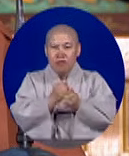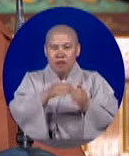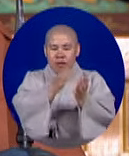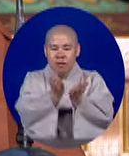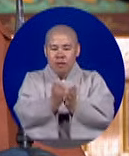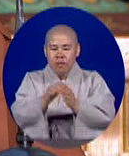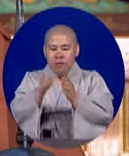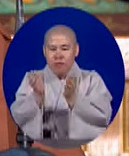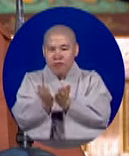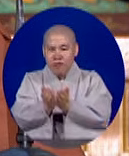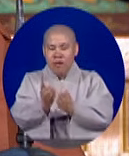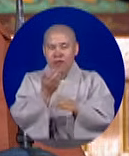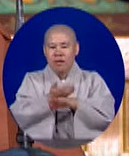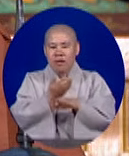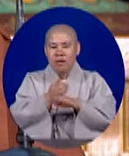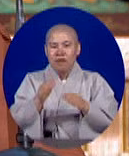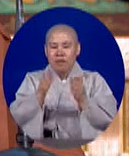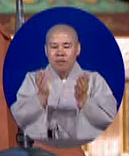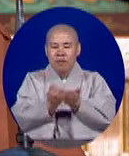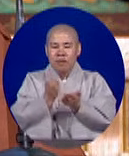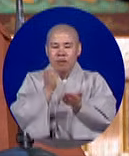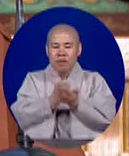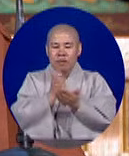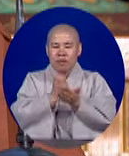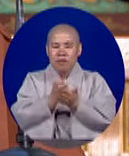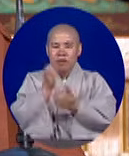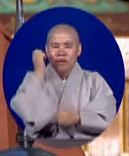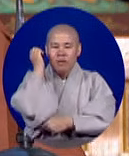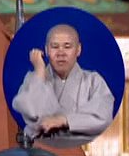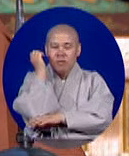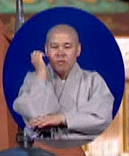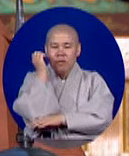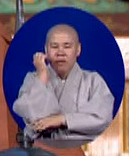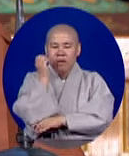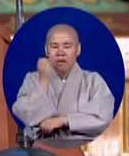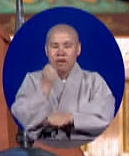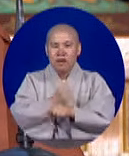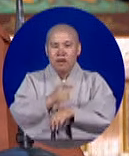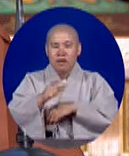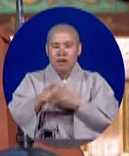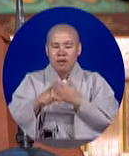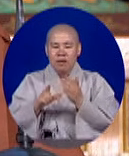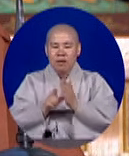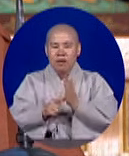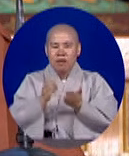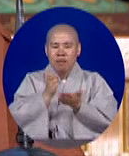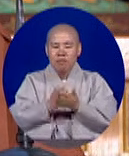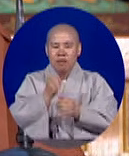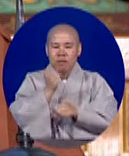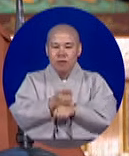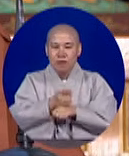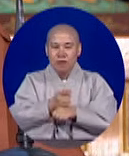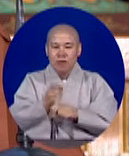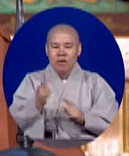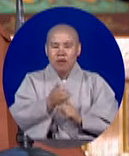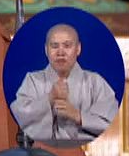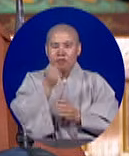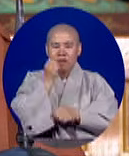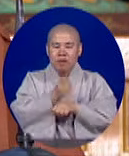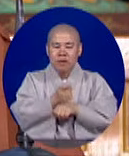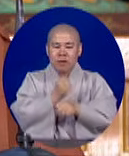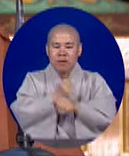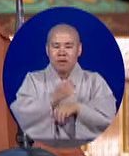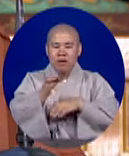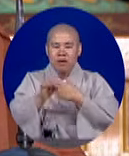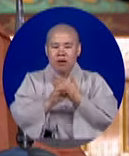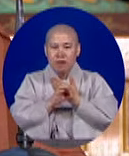틀려요. 만법의 근원이라고 표현할 때는 불성이라고 안 하고 법성이라고 그래요. 또 불성이라 그러면